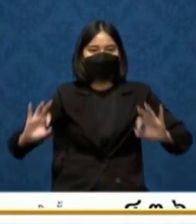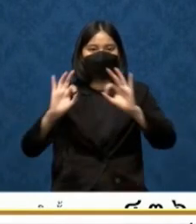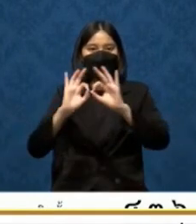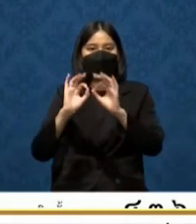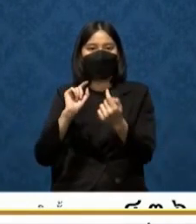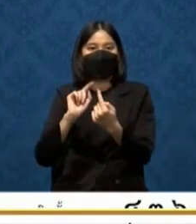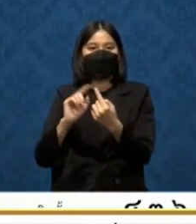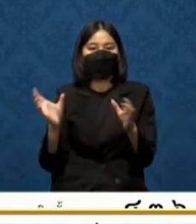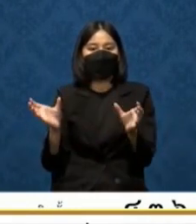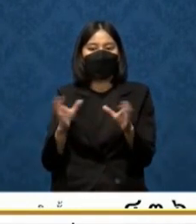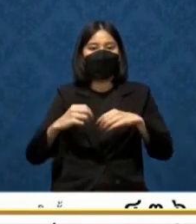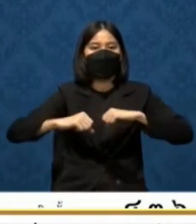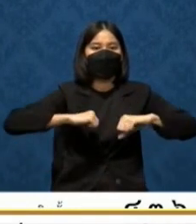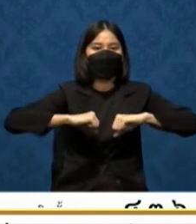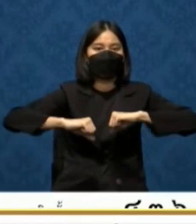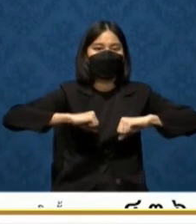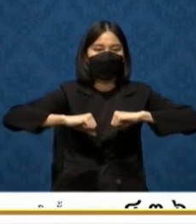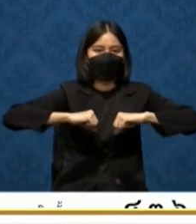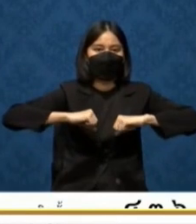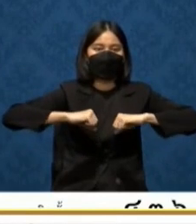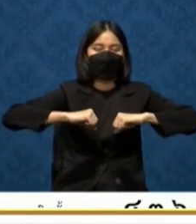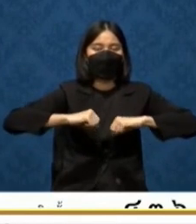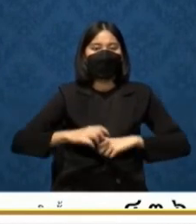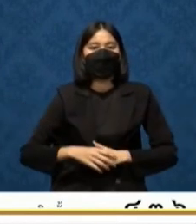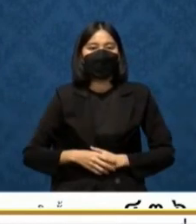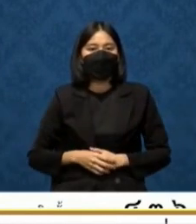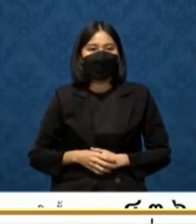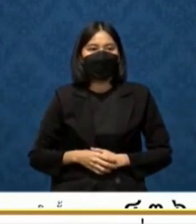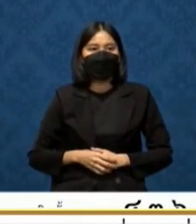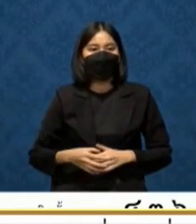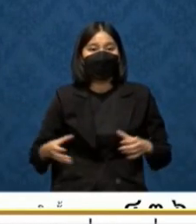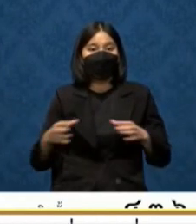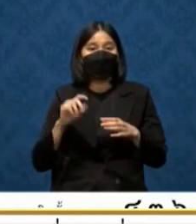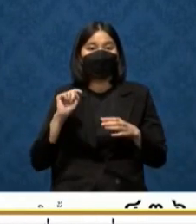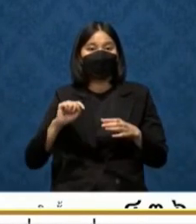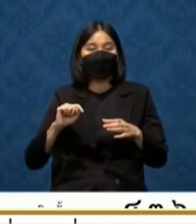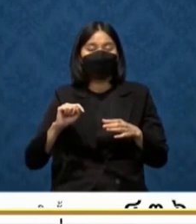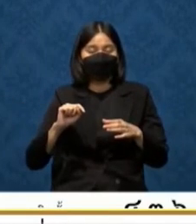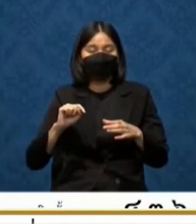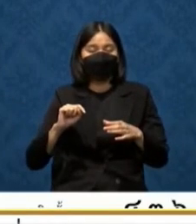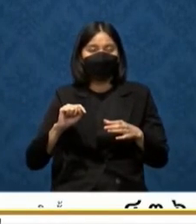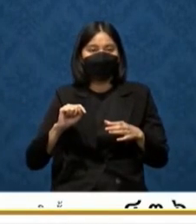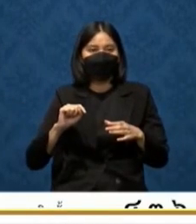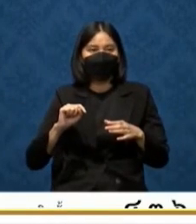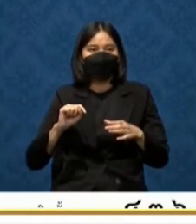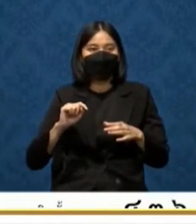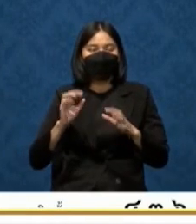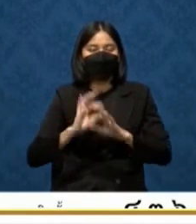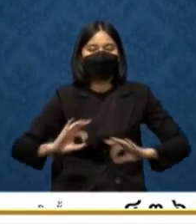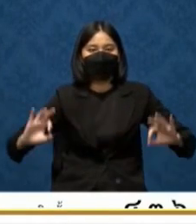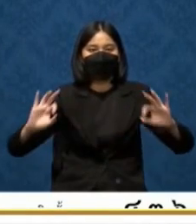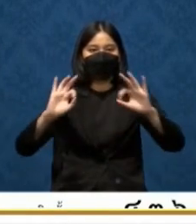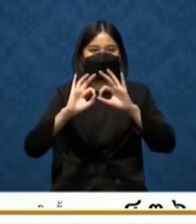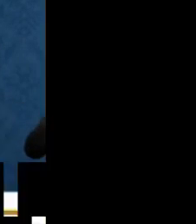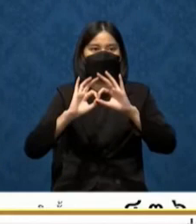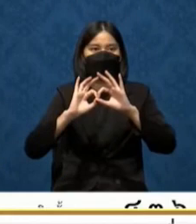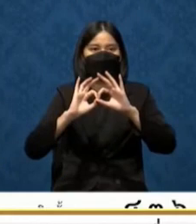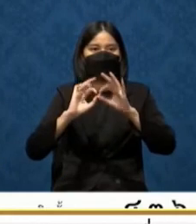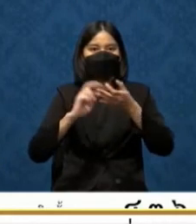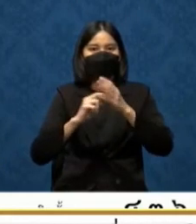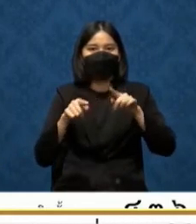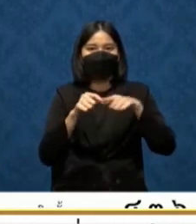บกลุ่มยวชนครับซึ่งเป็นกุ่มที่มีคามสำคัญเว็หัวใจ